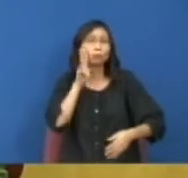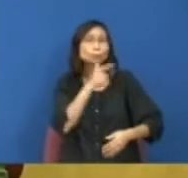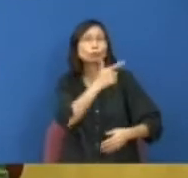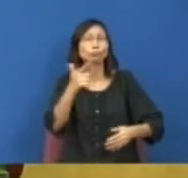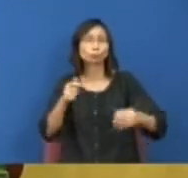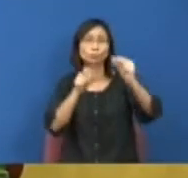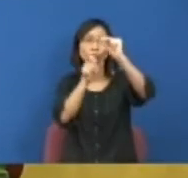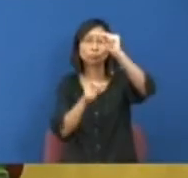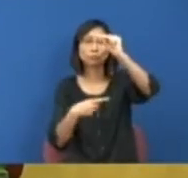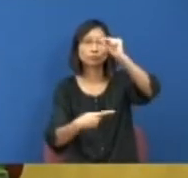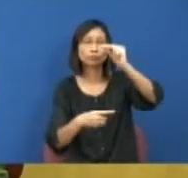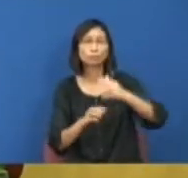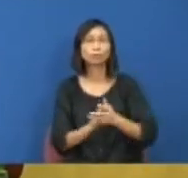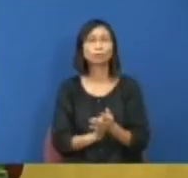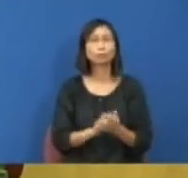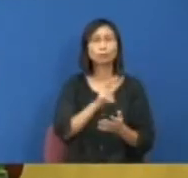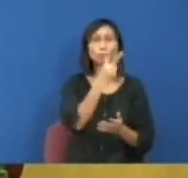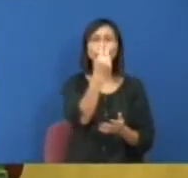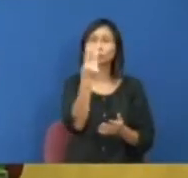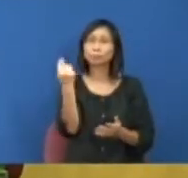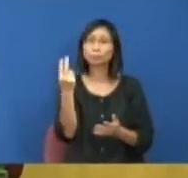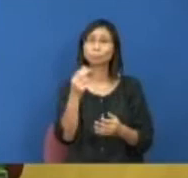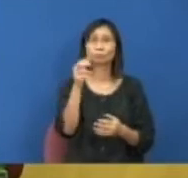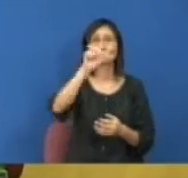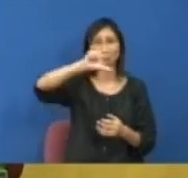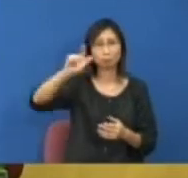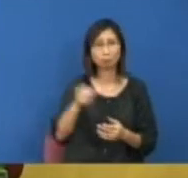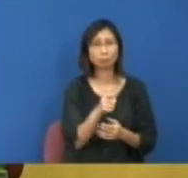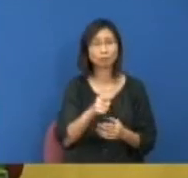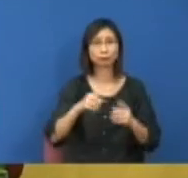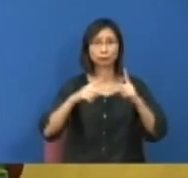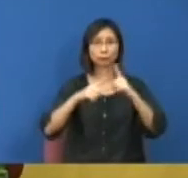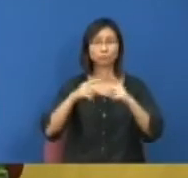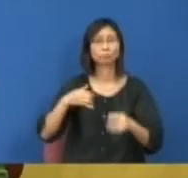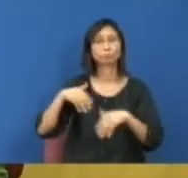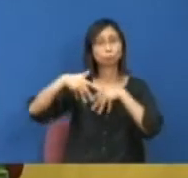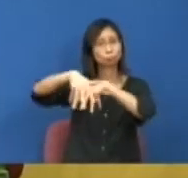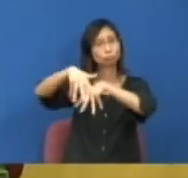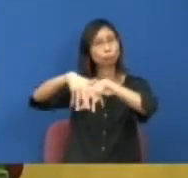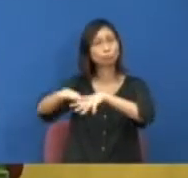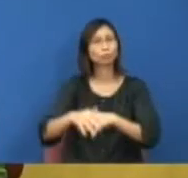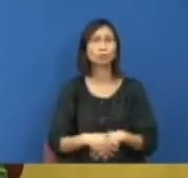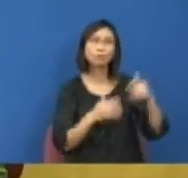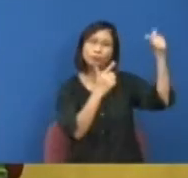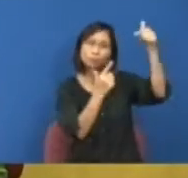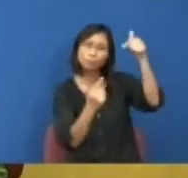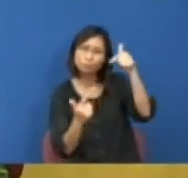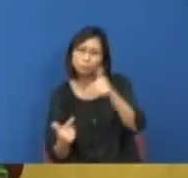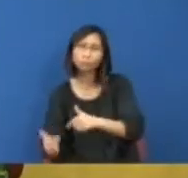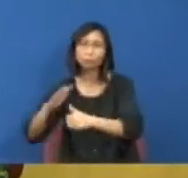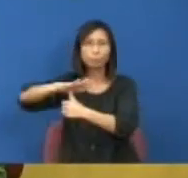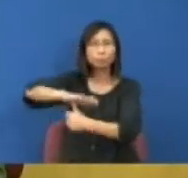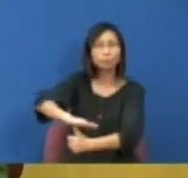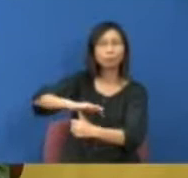有20多萬人上街，咁但係似乎究竟能不能夠持續對政府給到一些壓力，很多人都會懷疑，